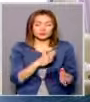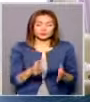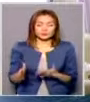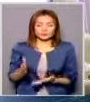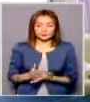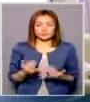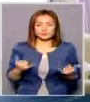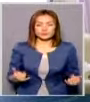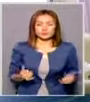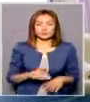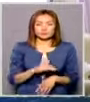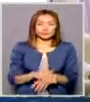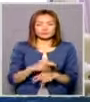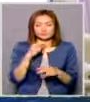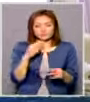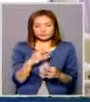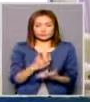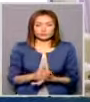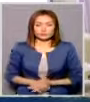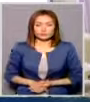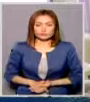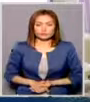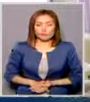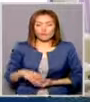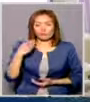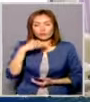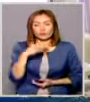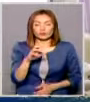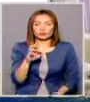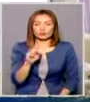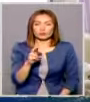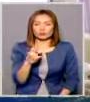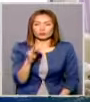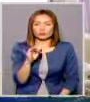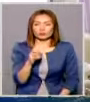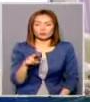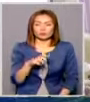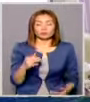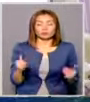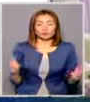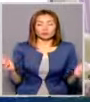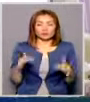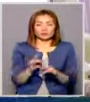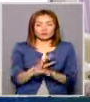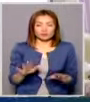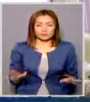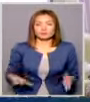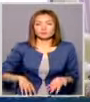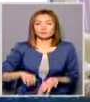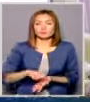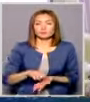тұрады. Міне бүгін соның бірінің куәсі болып жатырсыздар. Татар башқұрт мәдени орталығы келіп қызмет алушыларға керемет әсем әндері